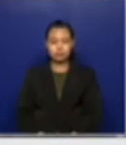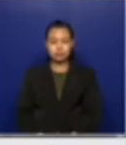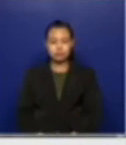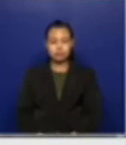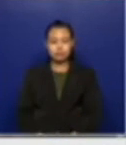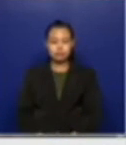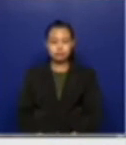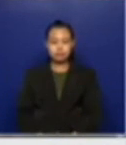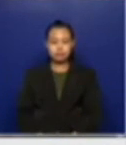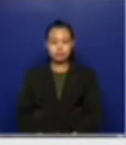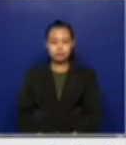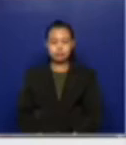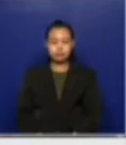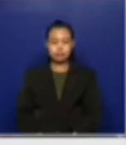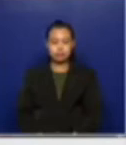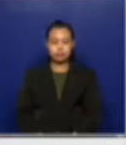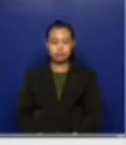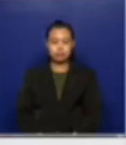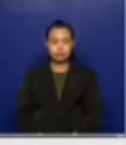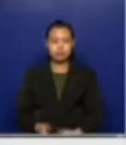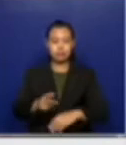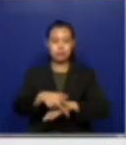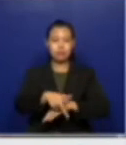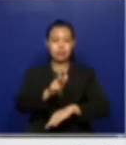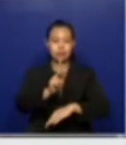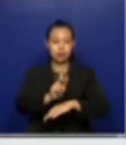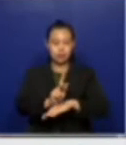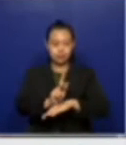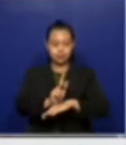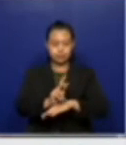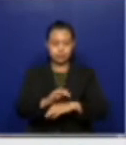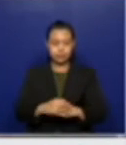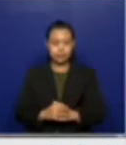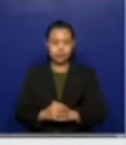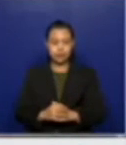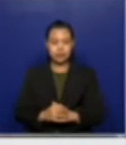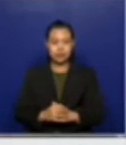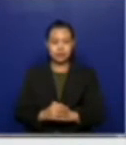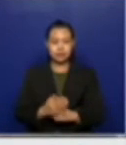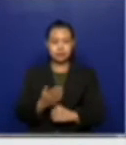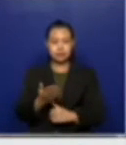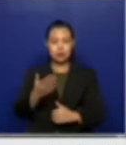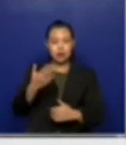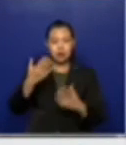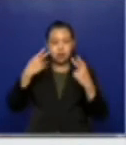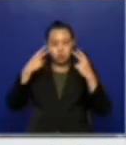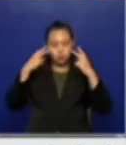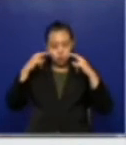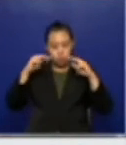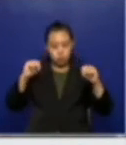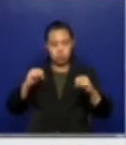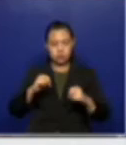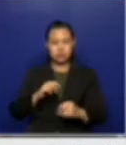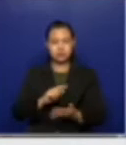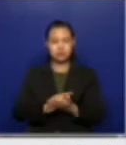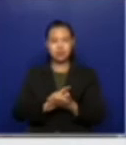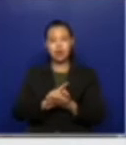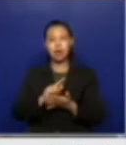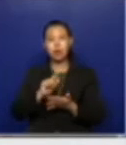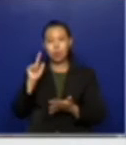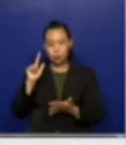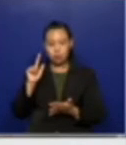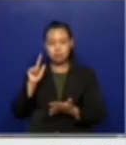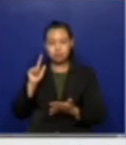การประกาศลาออกจากตำแหน่งนายกรัฐมนตรีกลางสภาไม่ใช่เรื่องเสียหาย